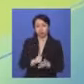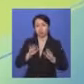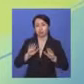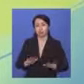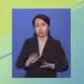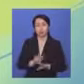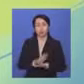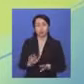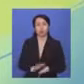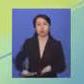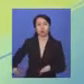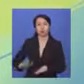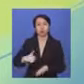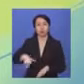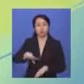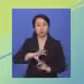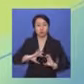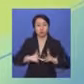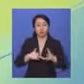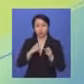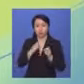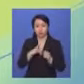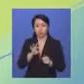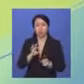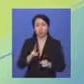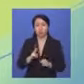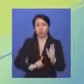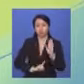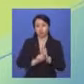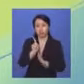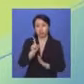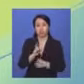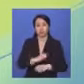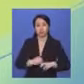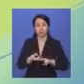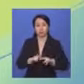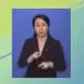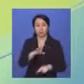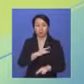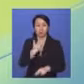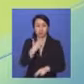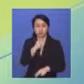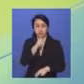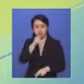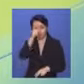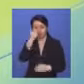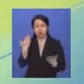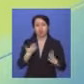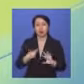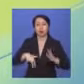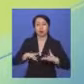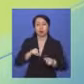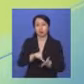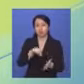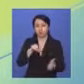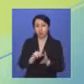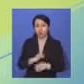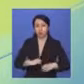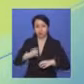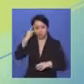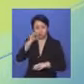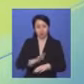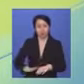только по стране, но и во всем мире. 14 октября стартовали сборы, которые длились 3 месяца. С какими результатами члены